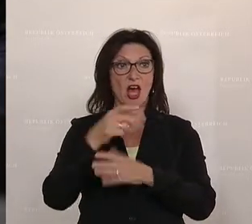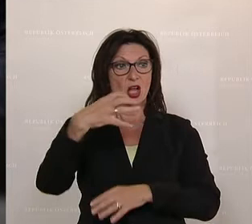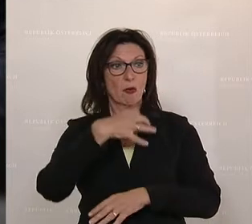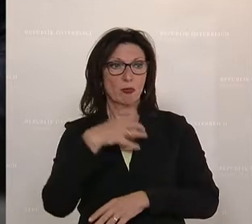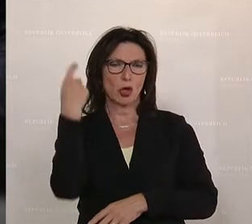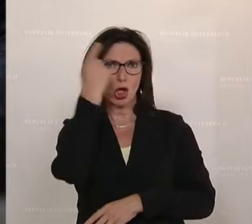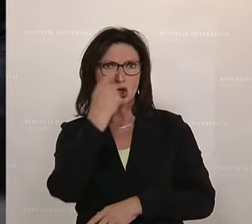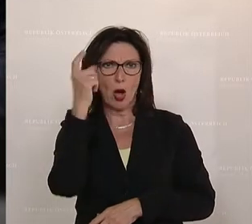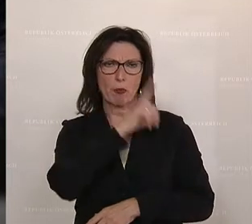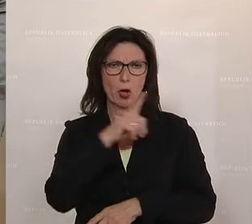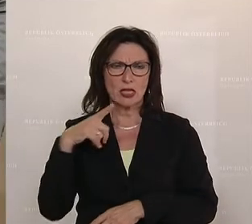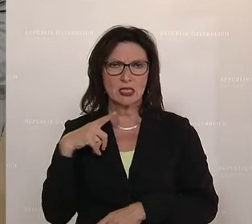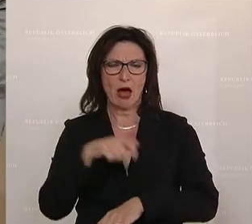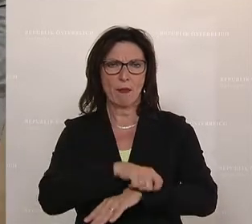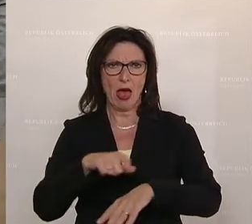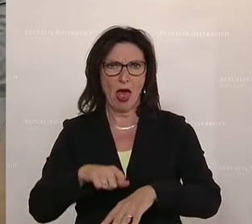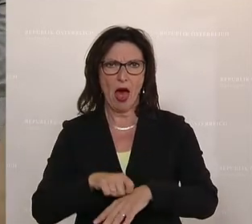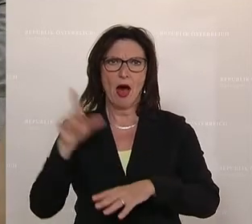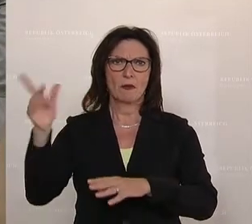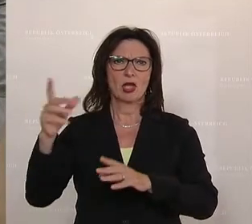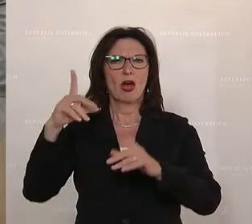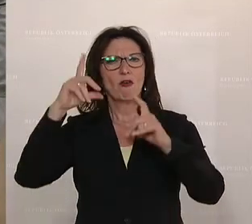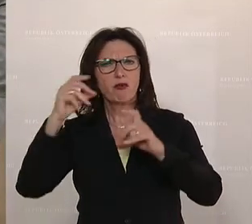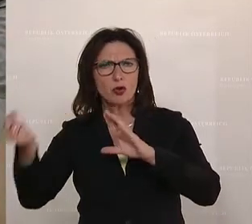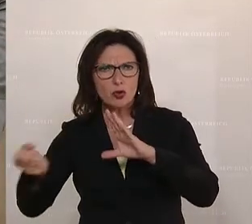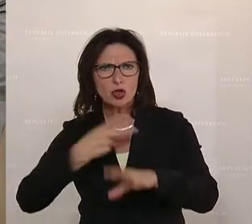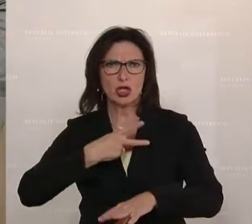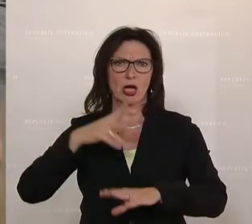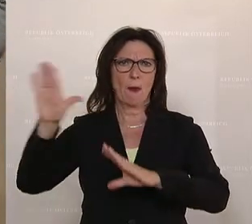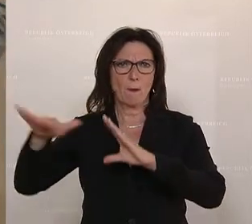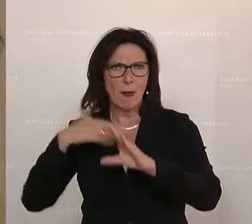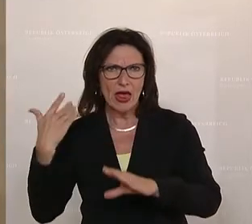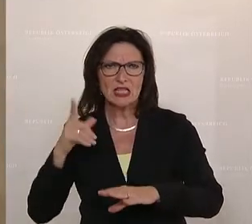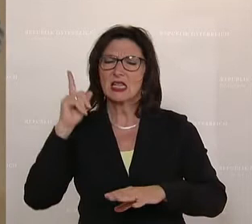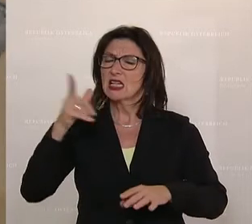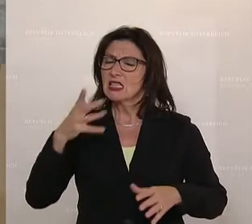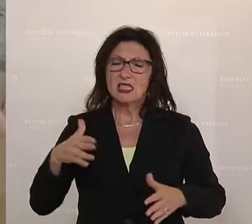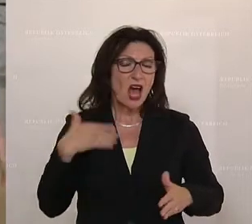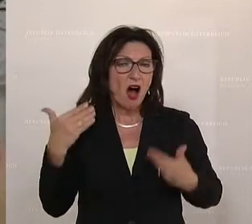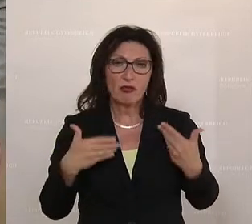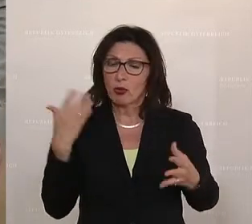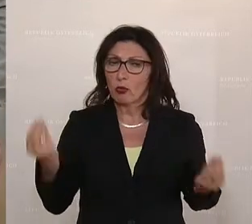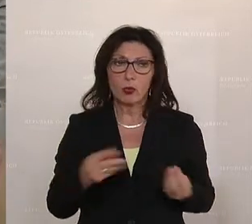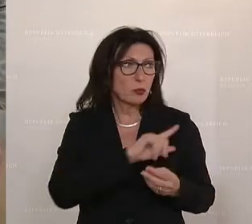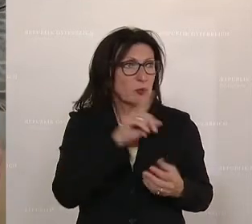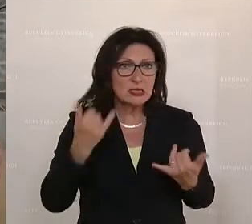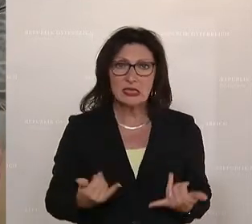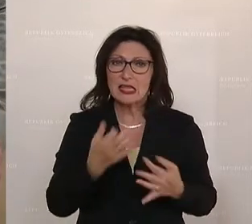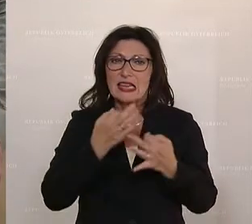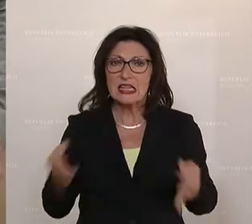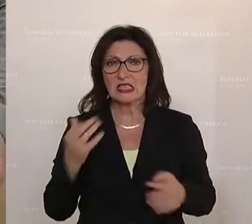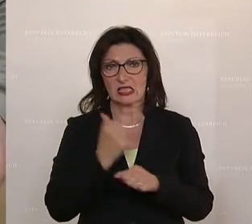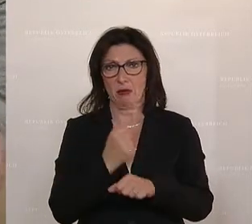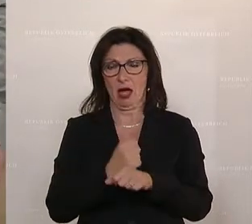auch von Polizeibeamten. Sie sind außer sich, weil bis jetzt nichts passiert ist. Die Polizei muss mittlerweile